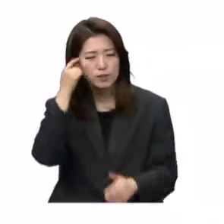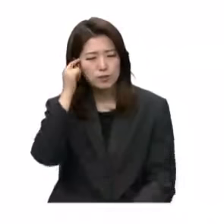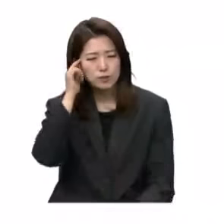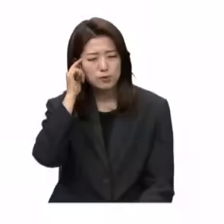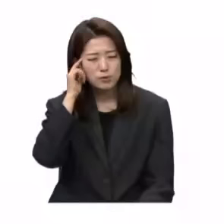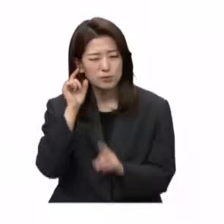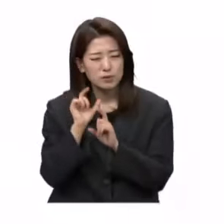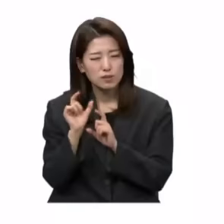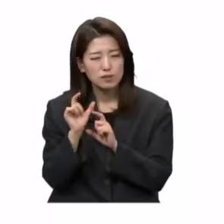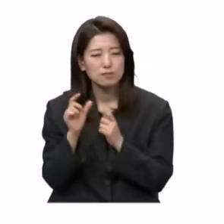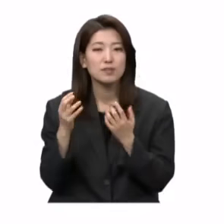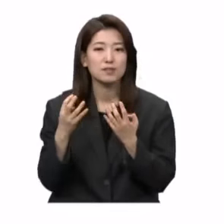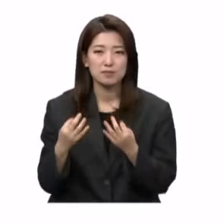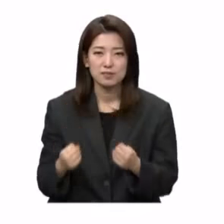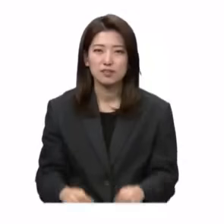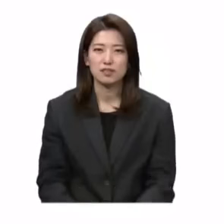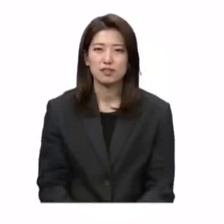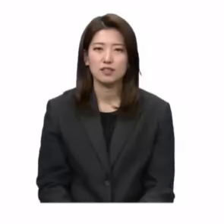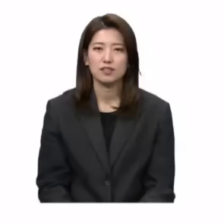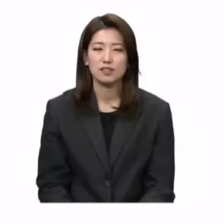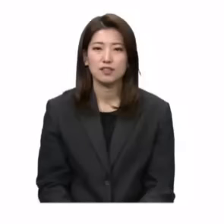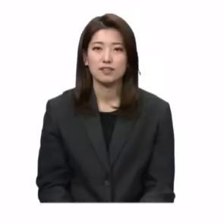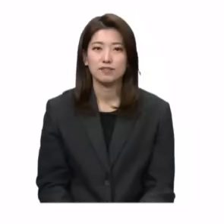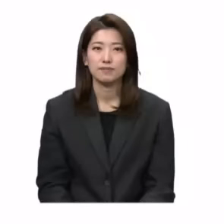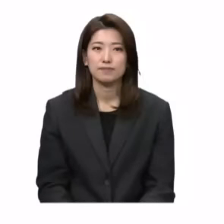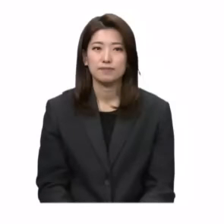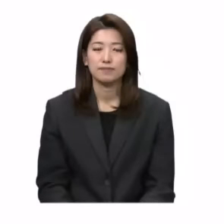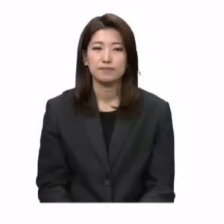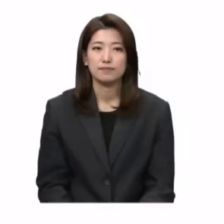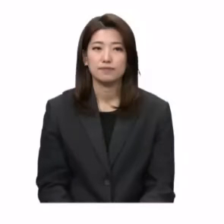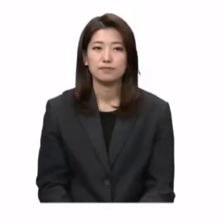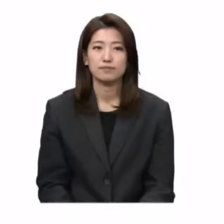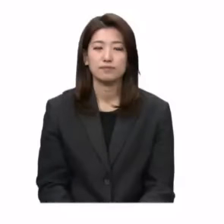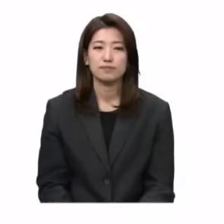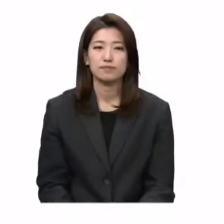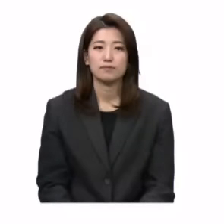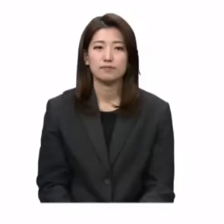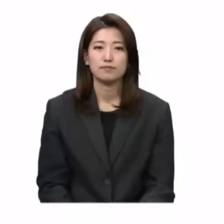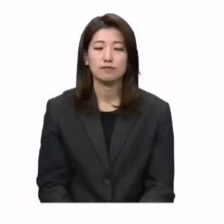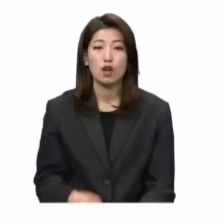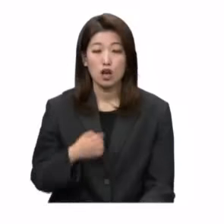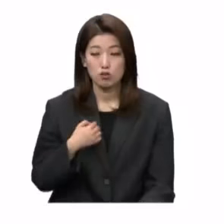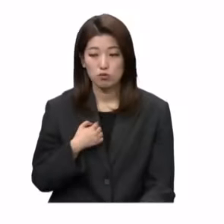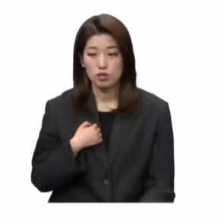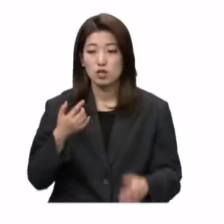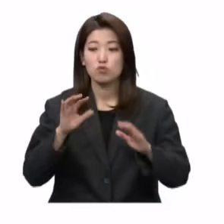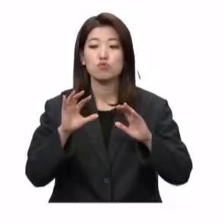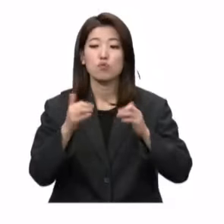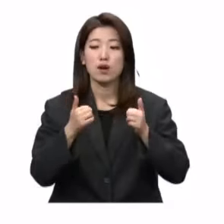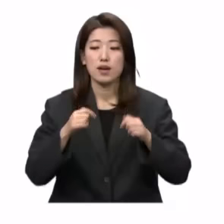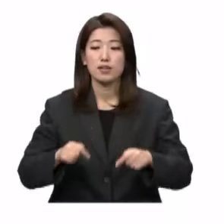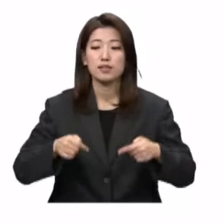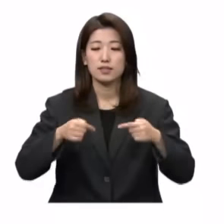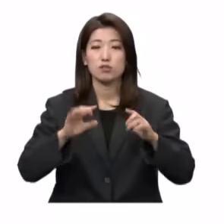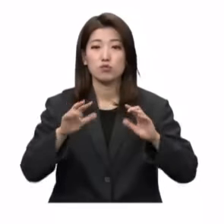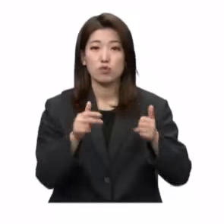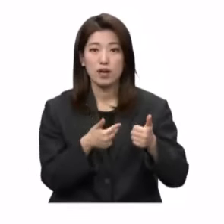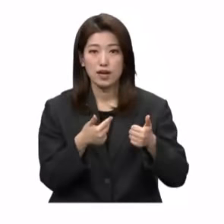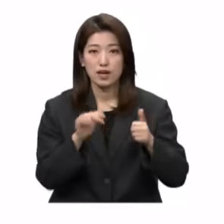우선이 국내 원내에 진입하기 위한 정당이며 국회 들어가서 우리는 무슨 일을 하겠다 이런 메시지를 내야 되는 거